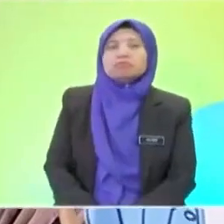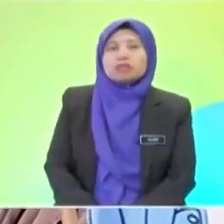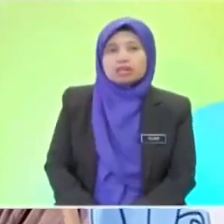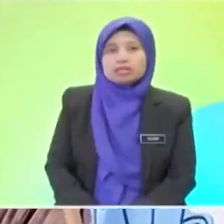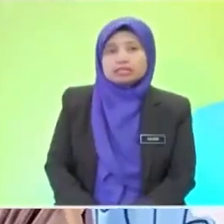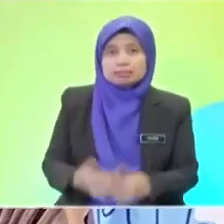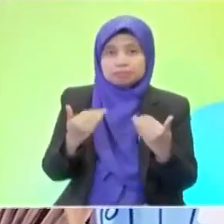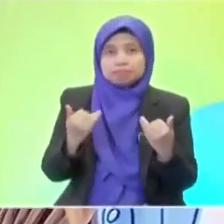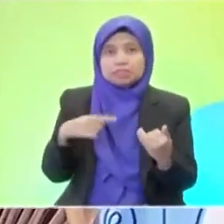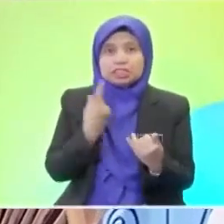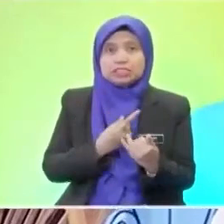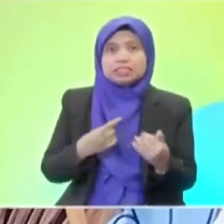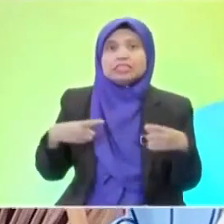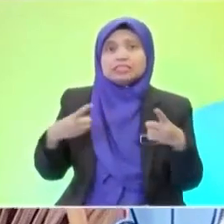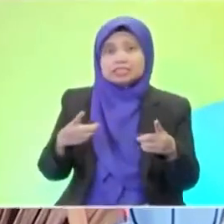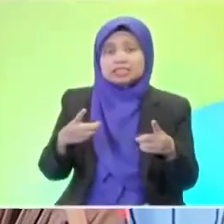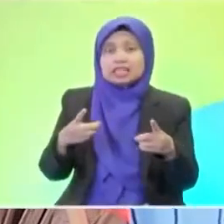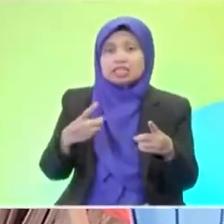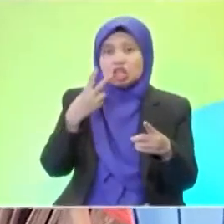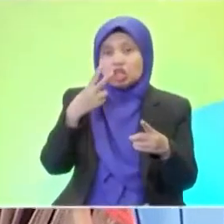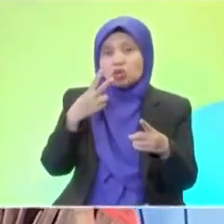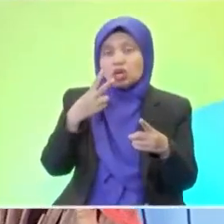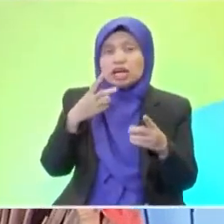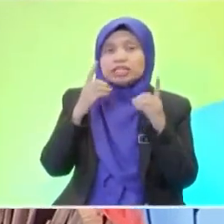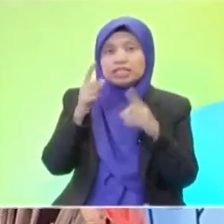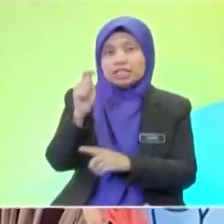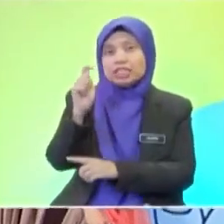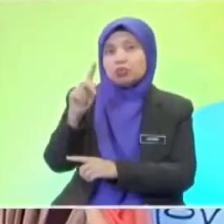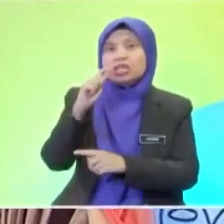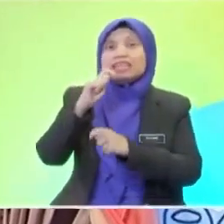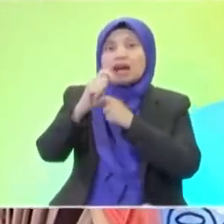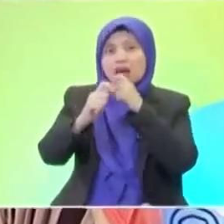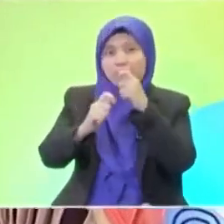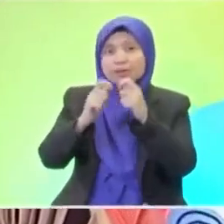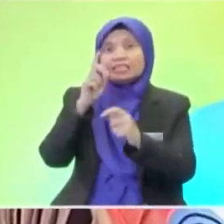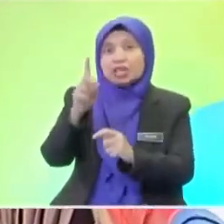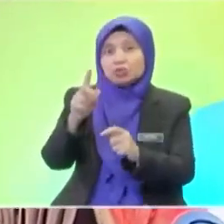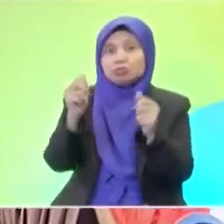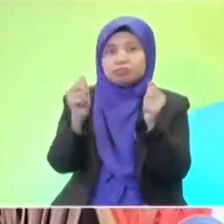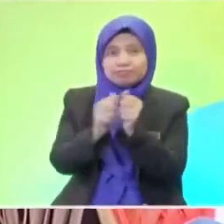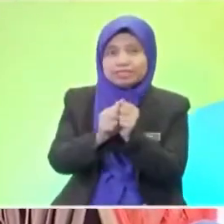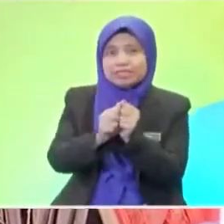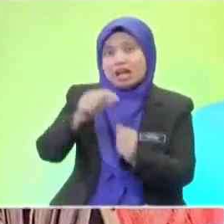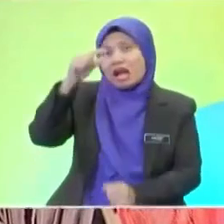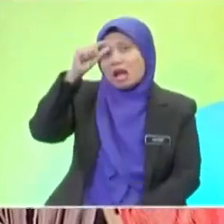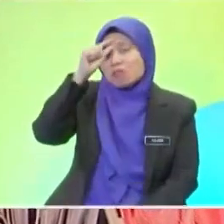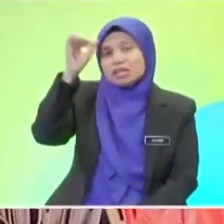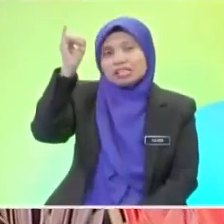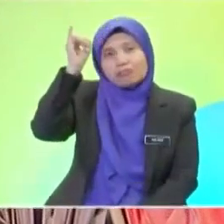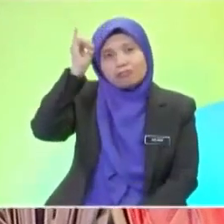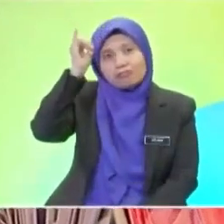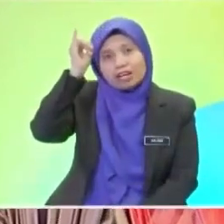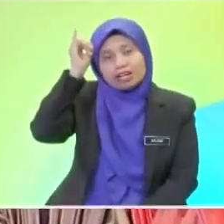tahap 1 di Net TV cpm bersama saya pengacara Anda hari ini Abang Irfan syahmi dan tentunya